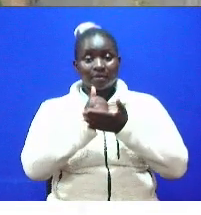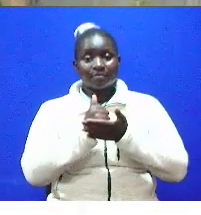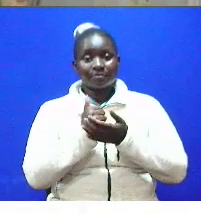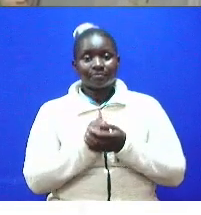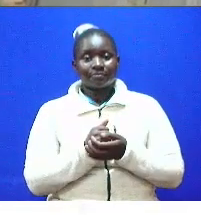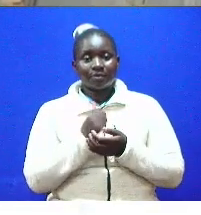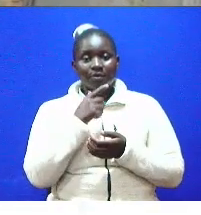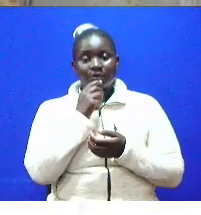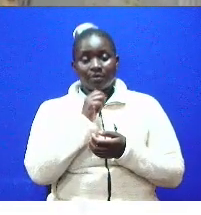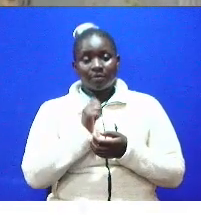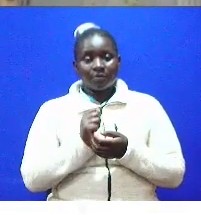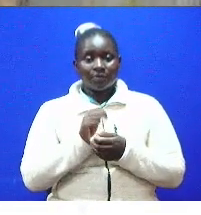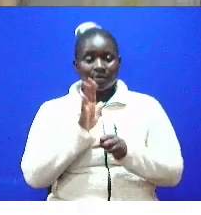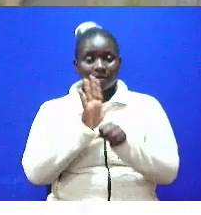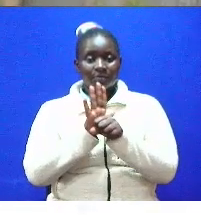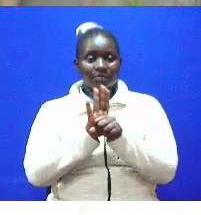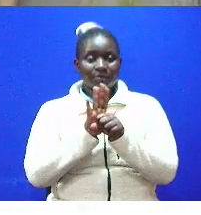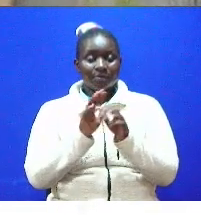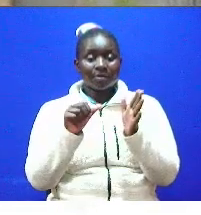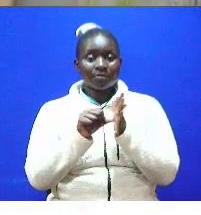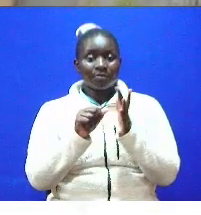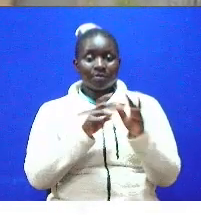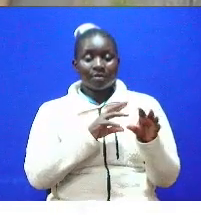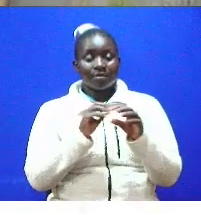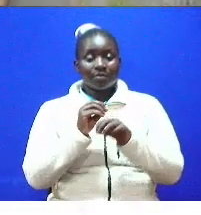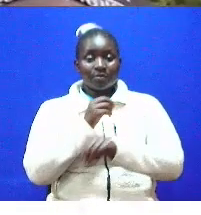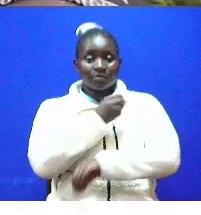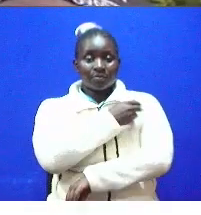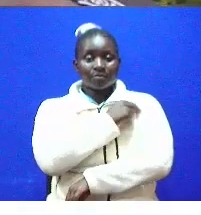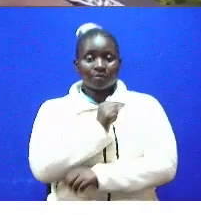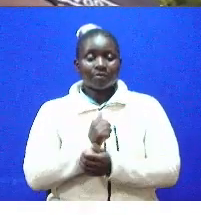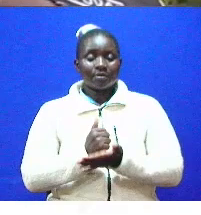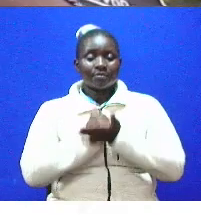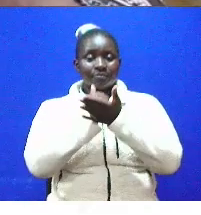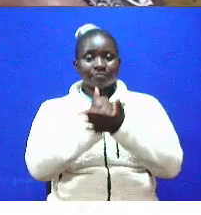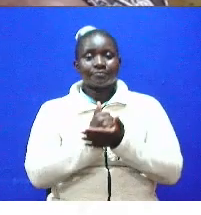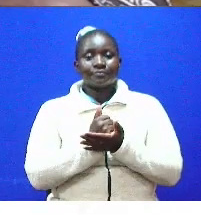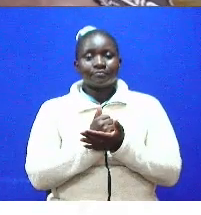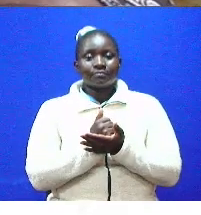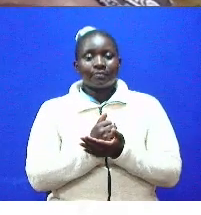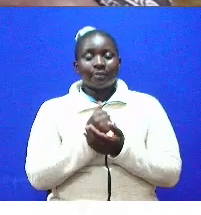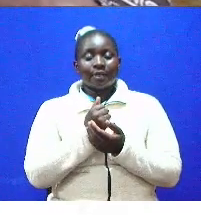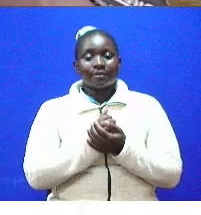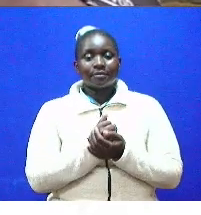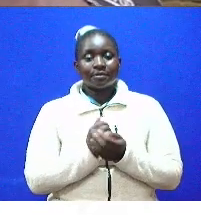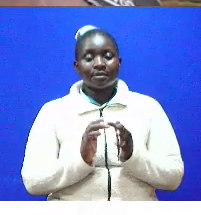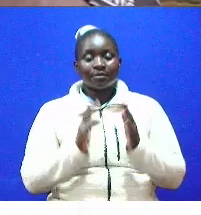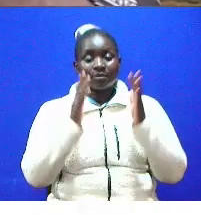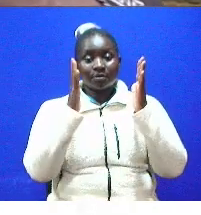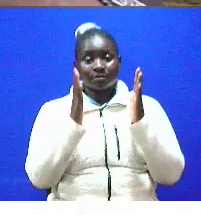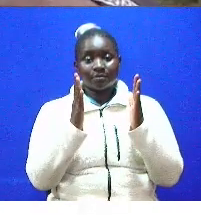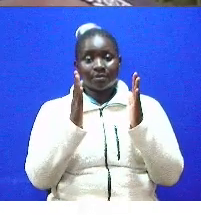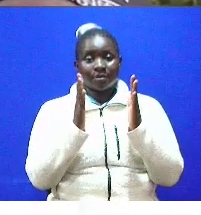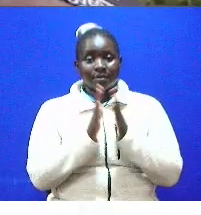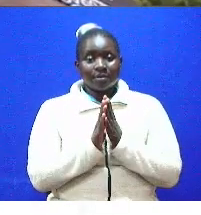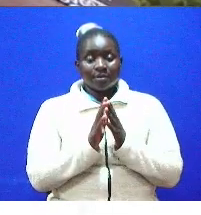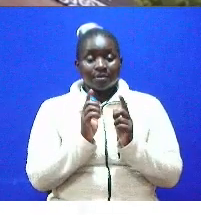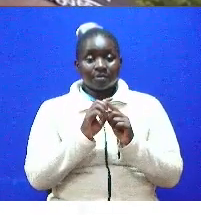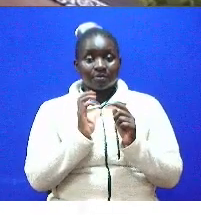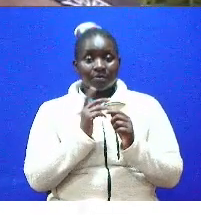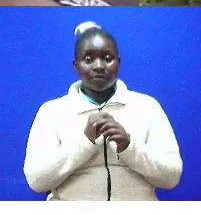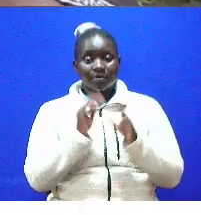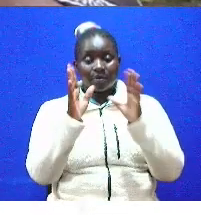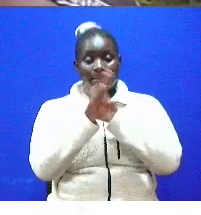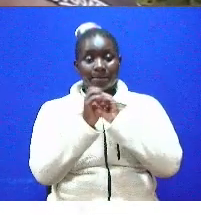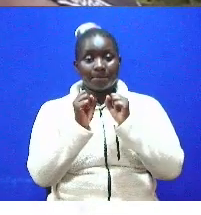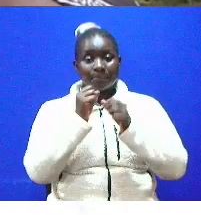kwa tamarira mange ako aba chandite bate to kona nyakitali achi ko bakonya iko nale ko pongeza serikali yito ye ko rawa nomo president de tomo